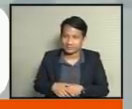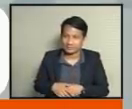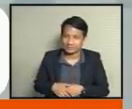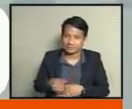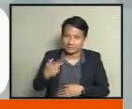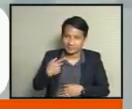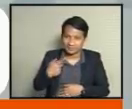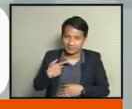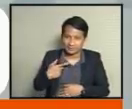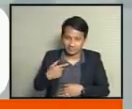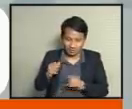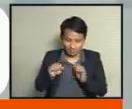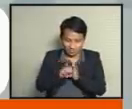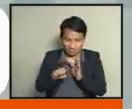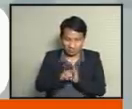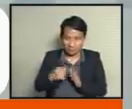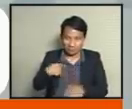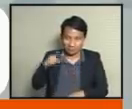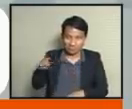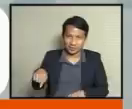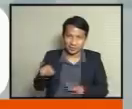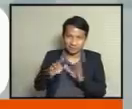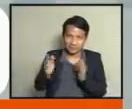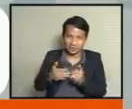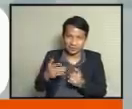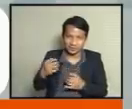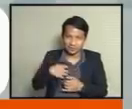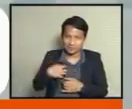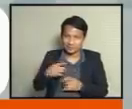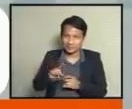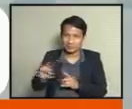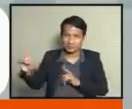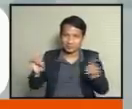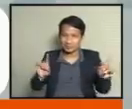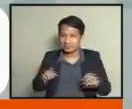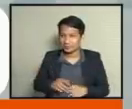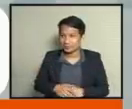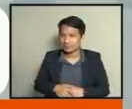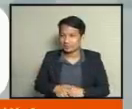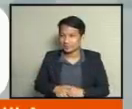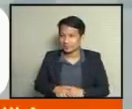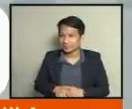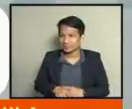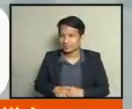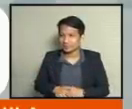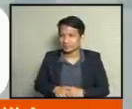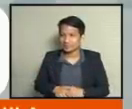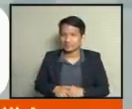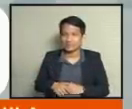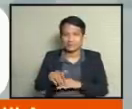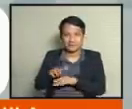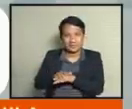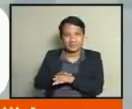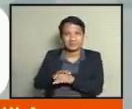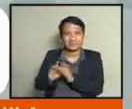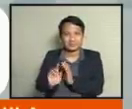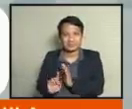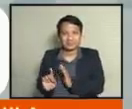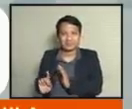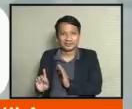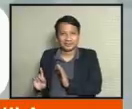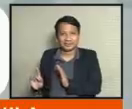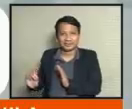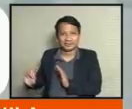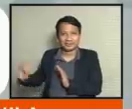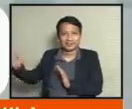po. Pag may dumating na mga otoridad o barangay, di kalasan, kalas ka rin. Sila po. Dahan-dahan na rin po. Dahan-dahan ka lang na makad.